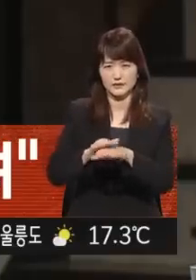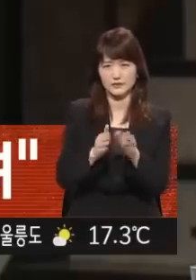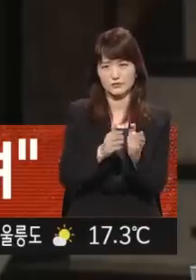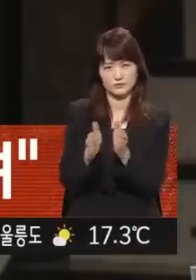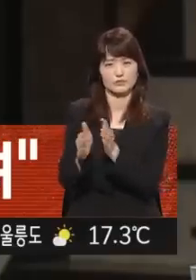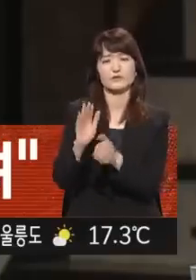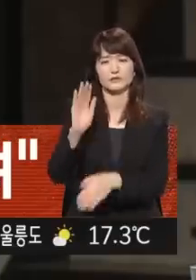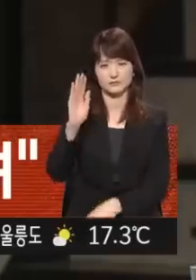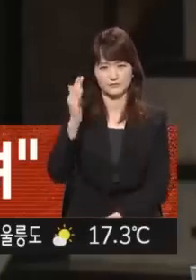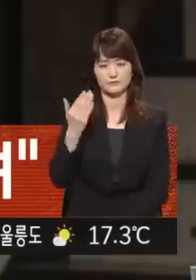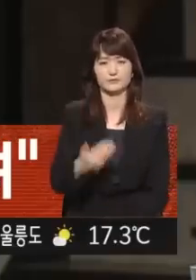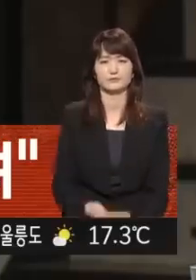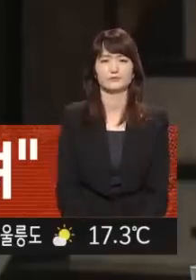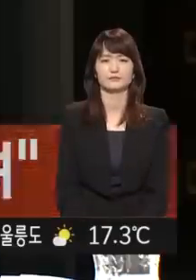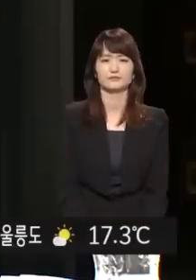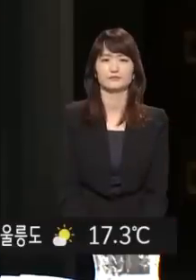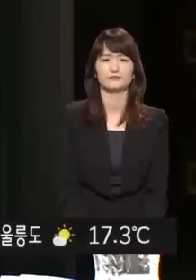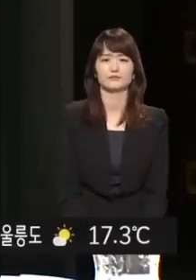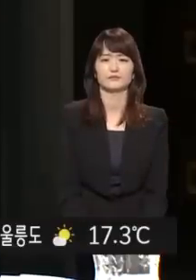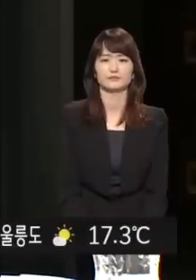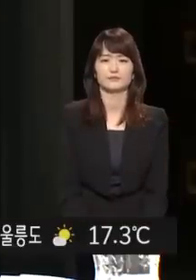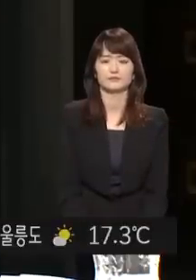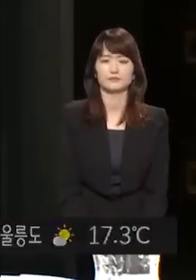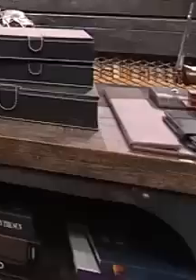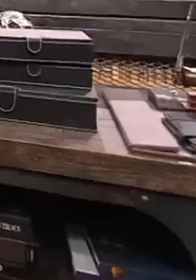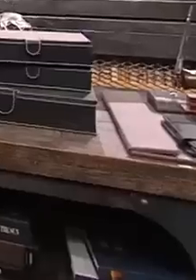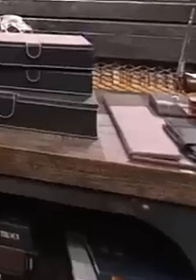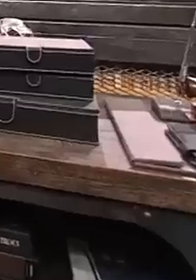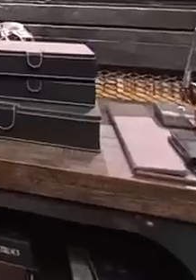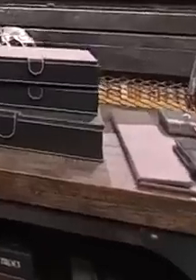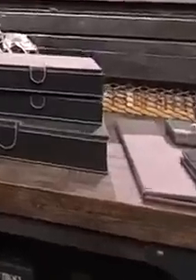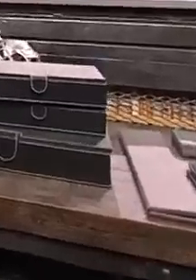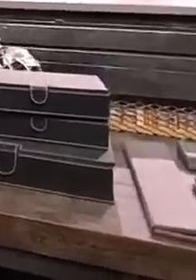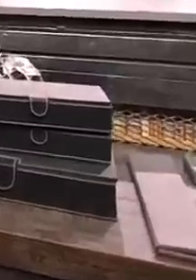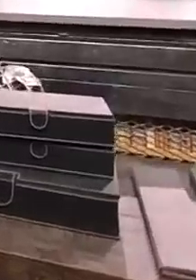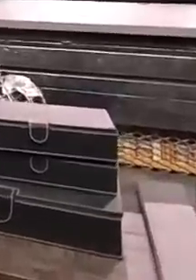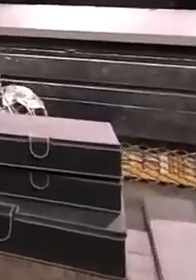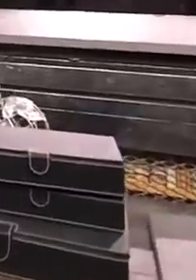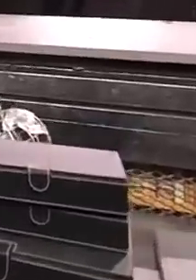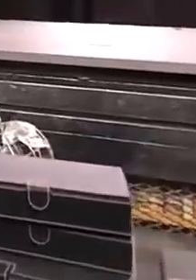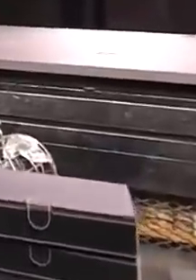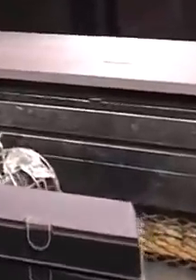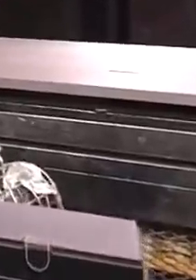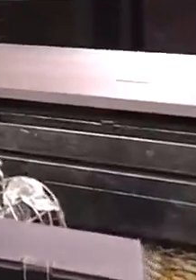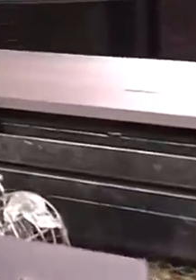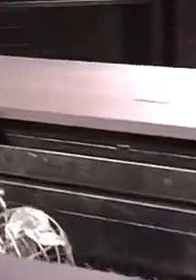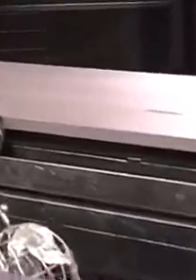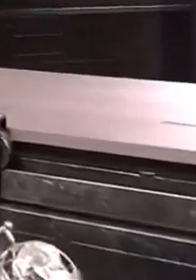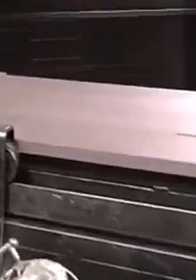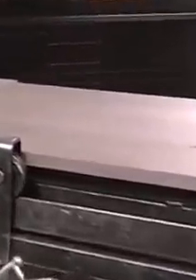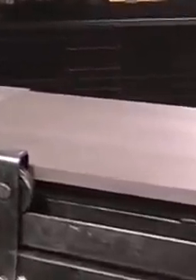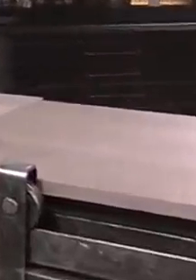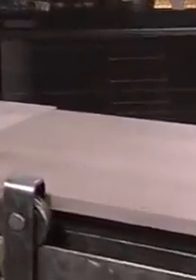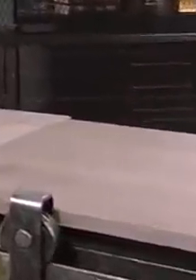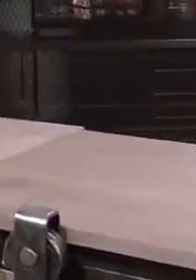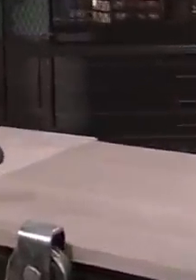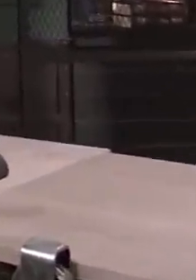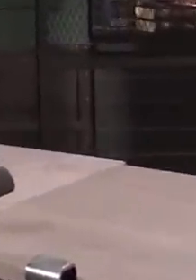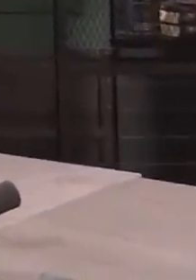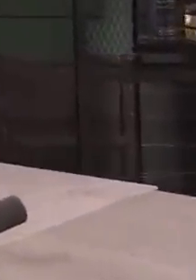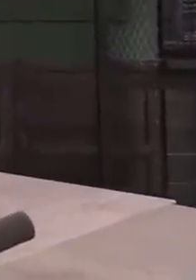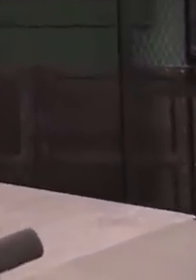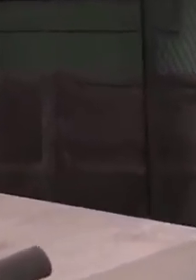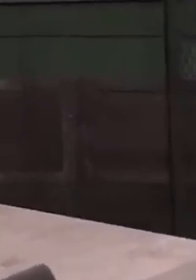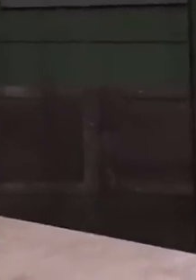생각이 듭니다 예 두 번째 사건 정리하고요 진실을 추적하고 싶으십니까 그렇다면 4번